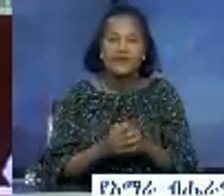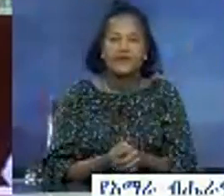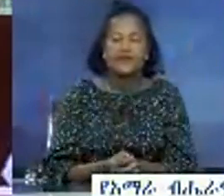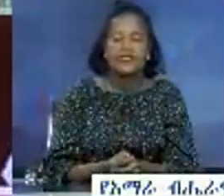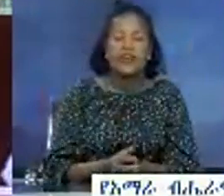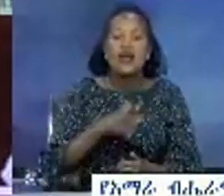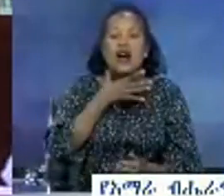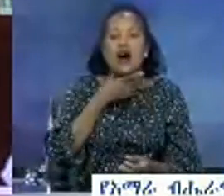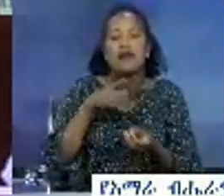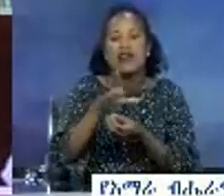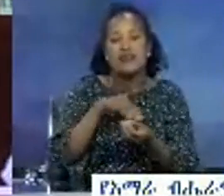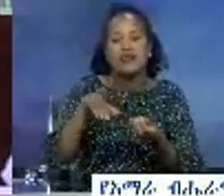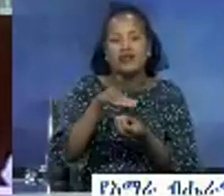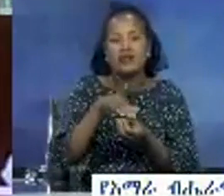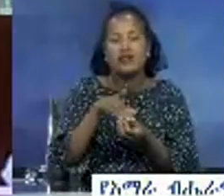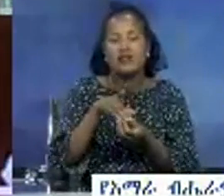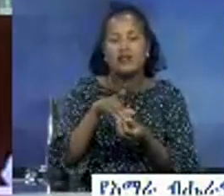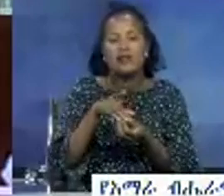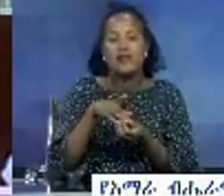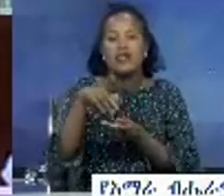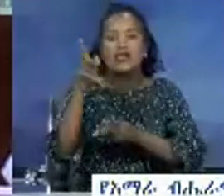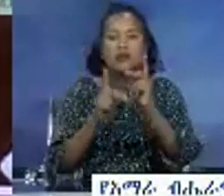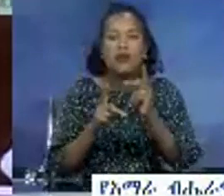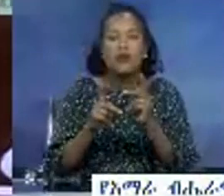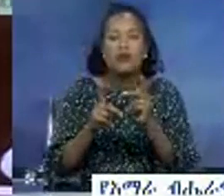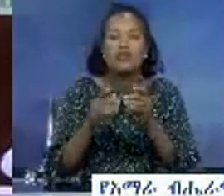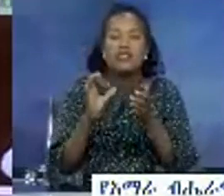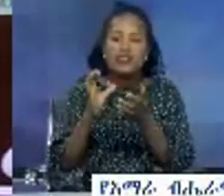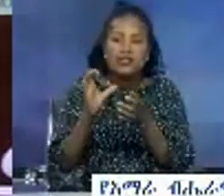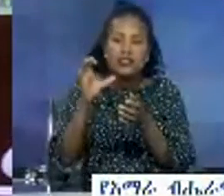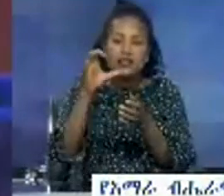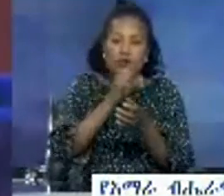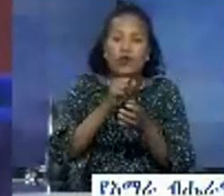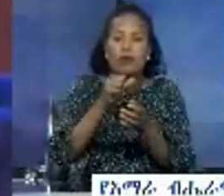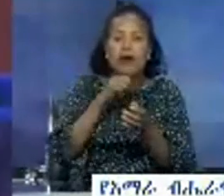አማራ ክልል ተዝጎ የማያልቅ የተፈጥሮ ጸጋ፣